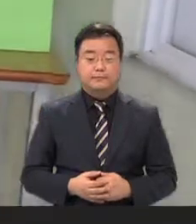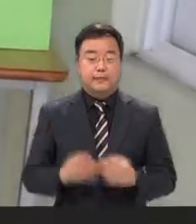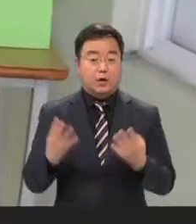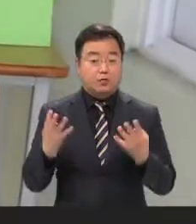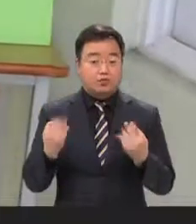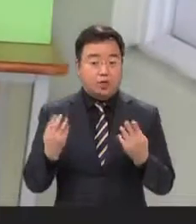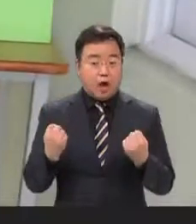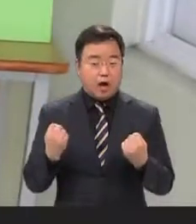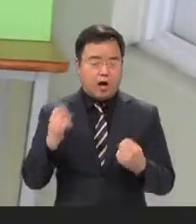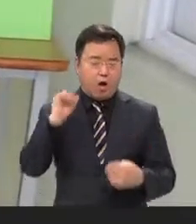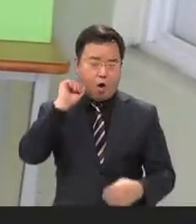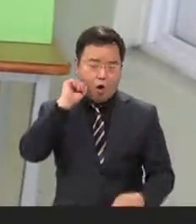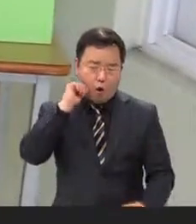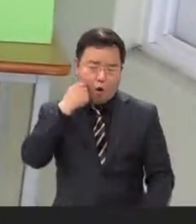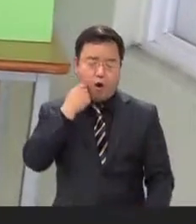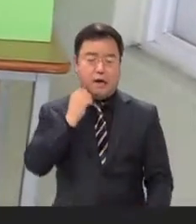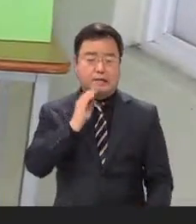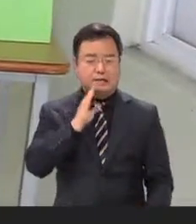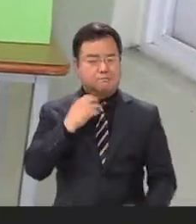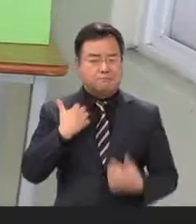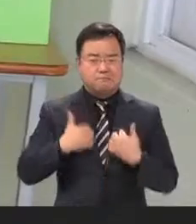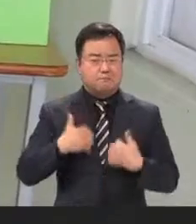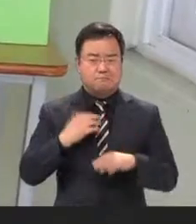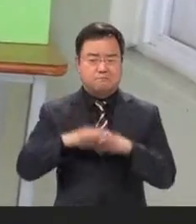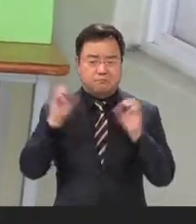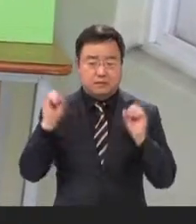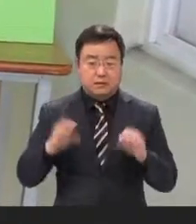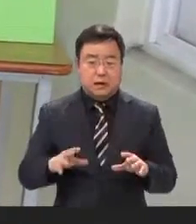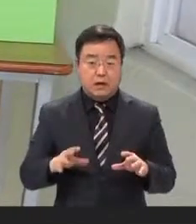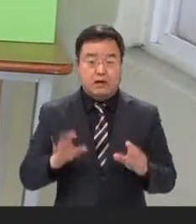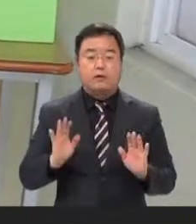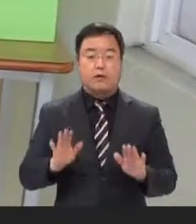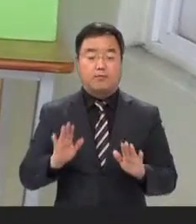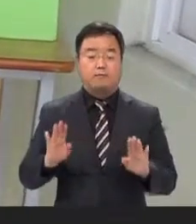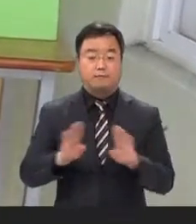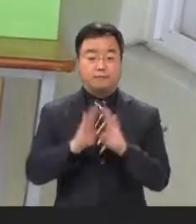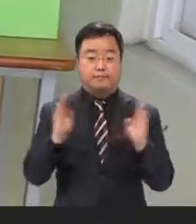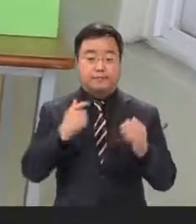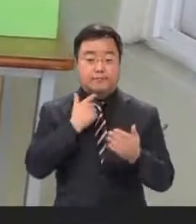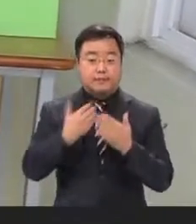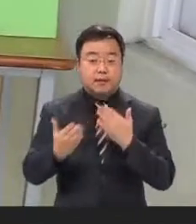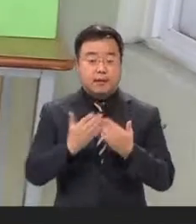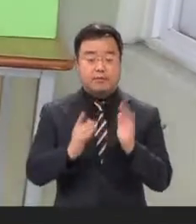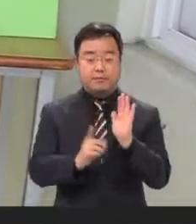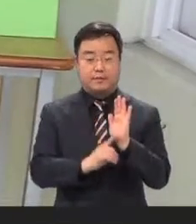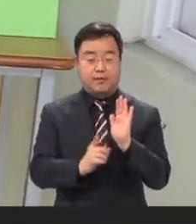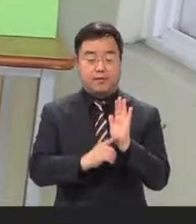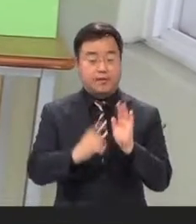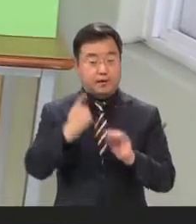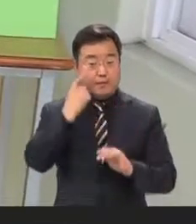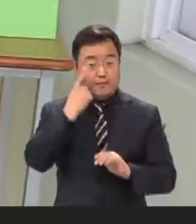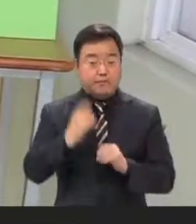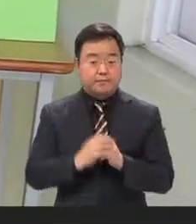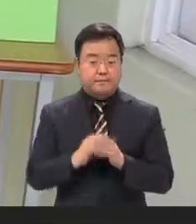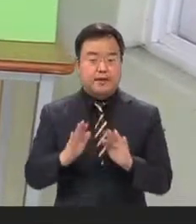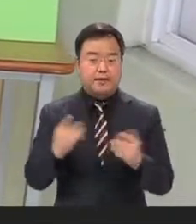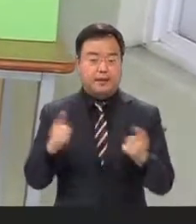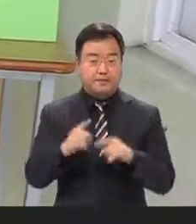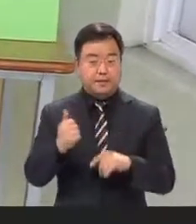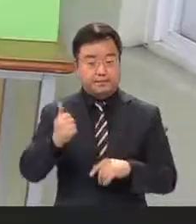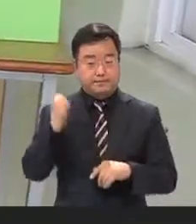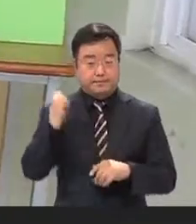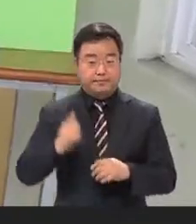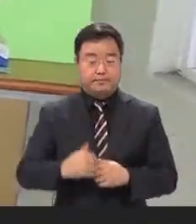수학이 어렵다고요? 재미가 없다고요? 지금 열리는 수학 체험전을 보고도 그런 말이 나올까요? 함께